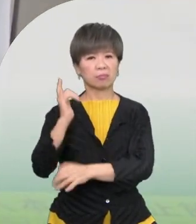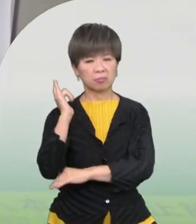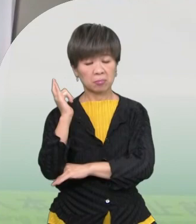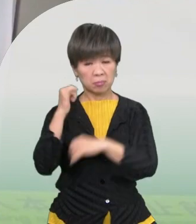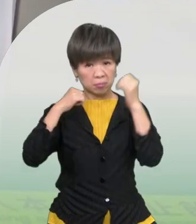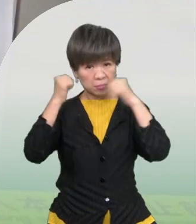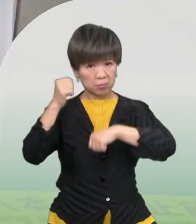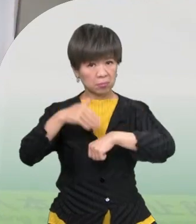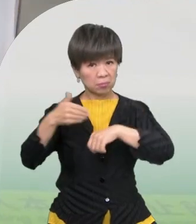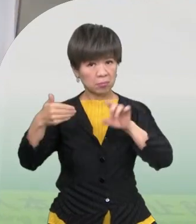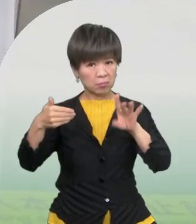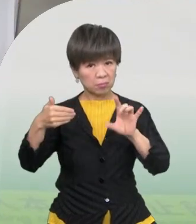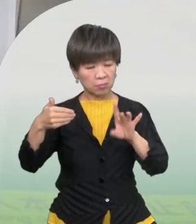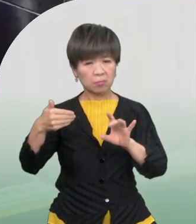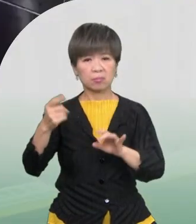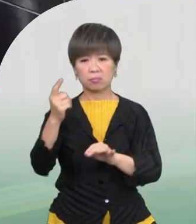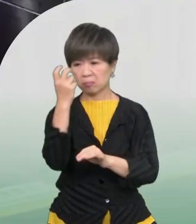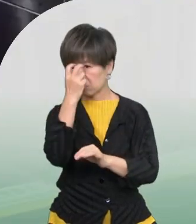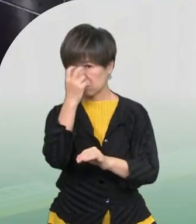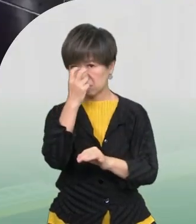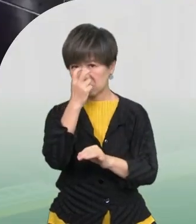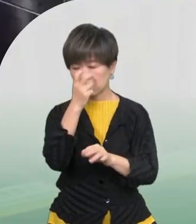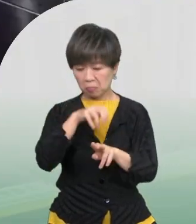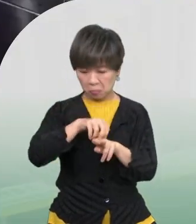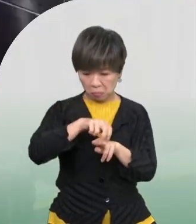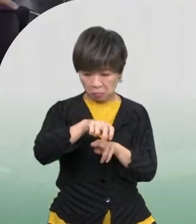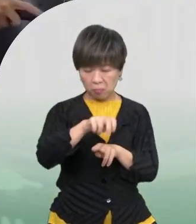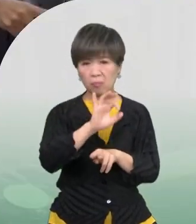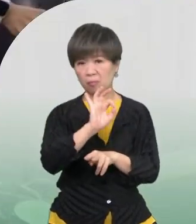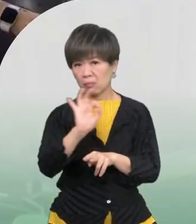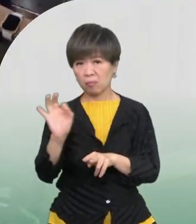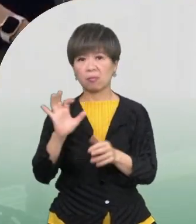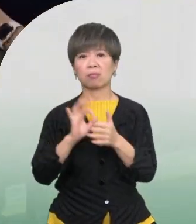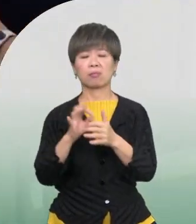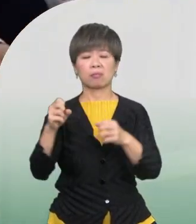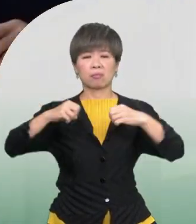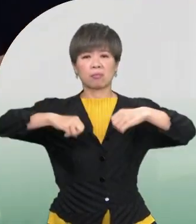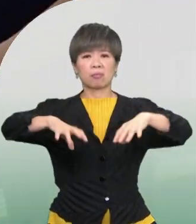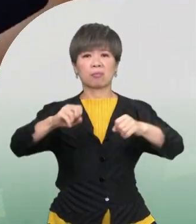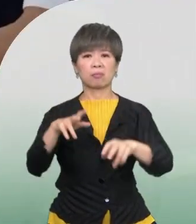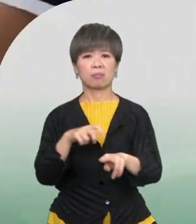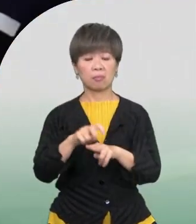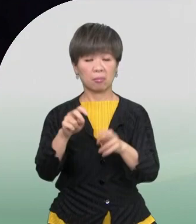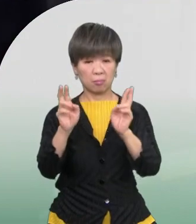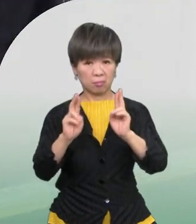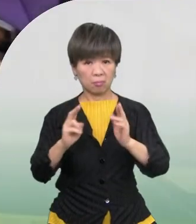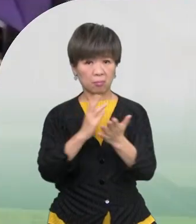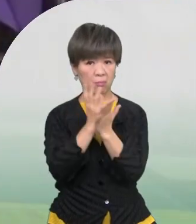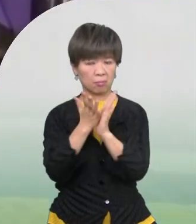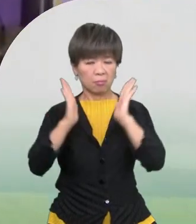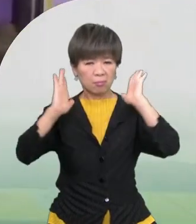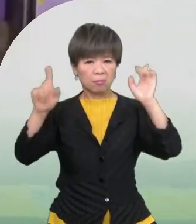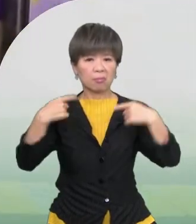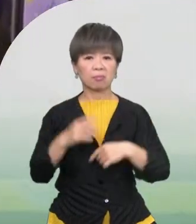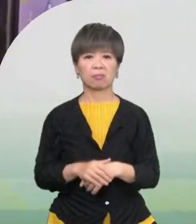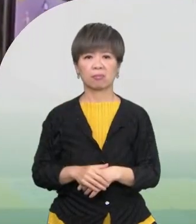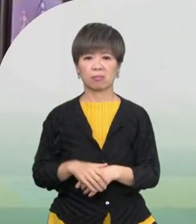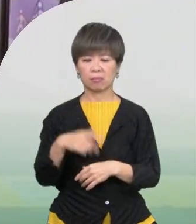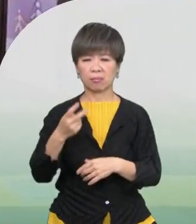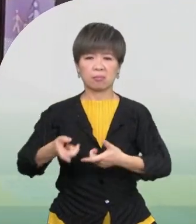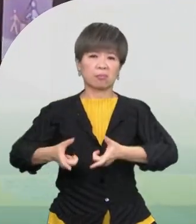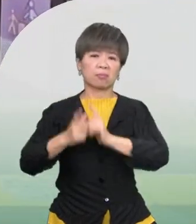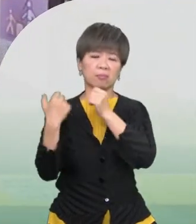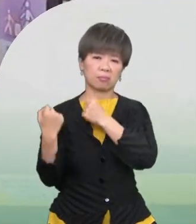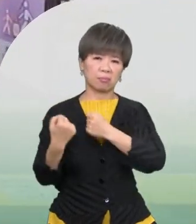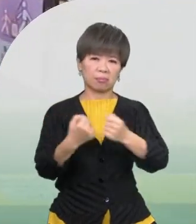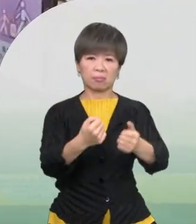早上9:15完成顺轨作业，确认后置轨道天立内通都增送过后，陆续恢复